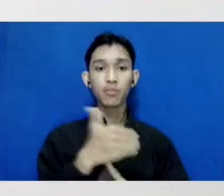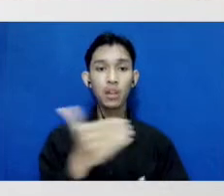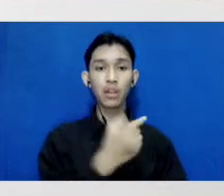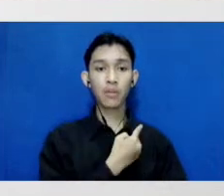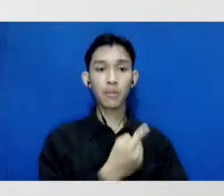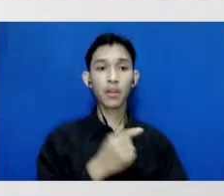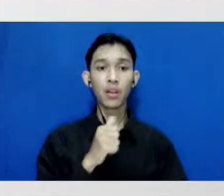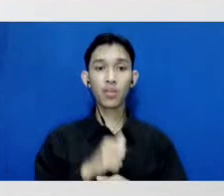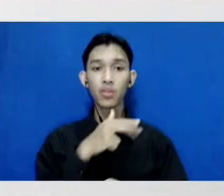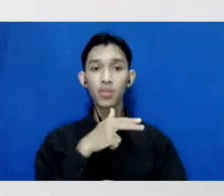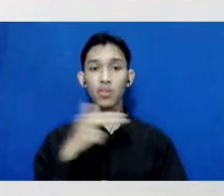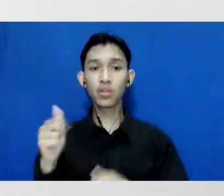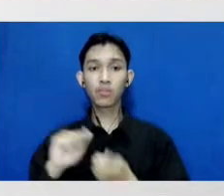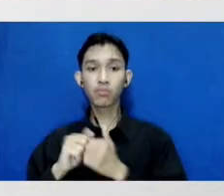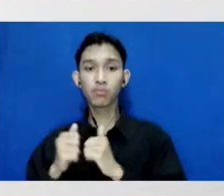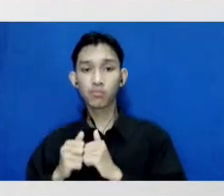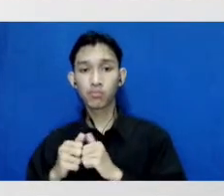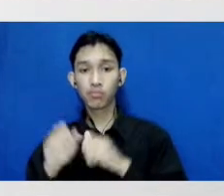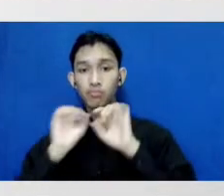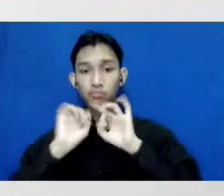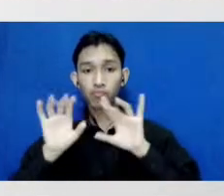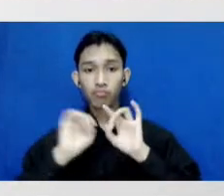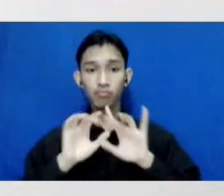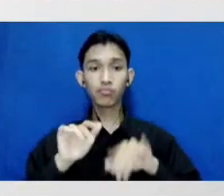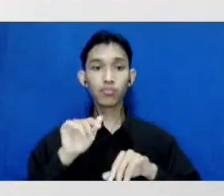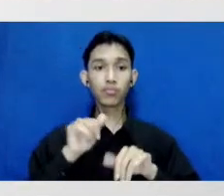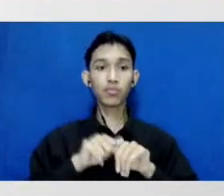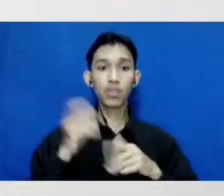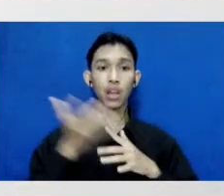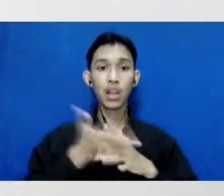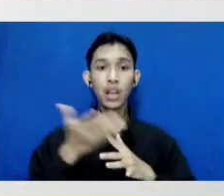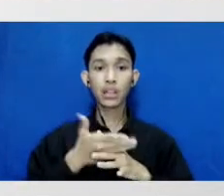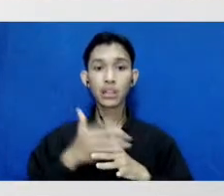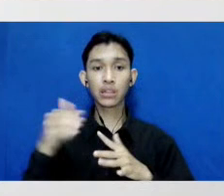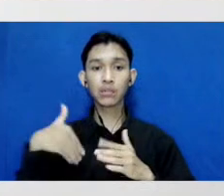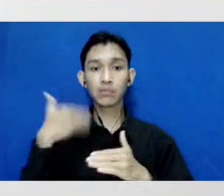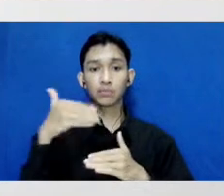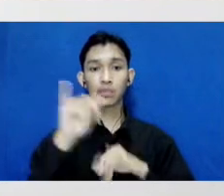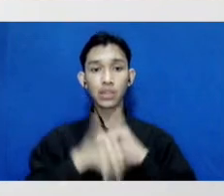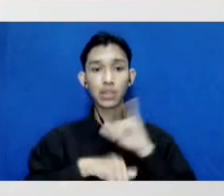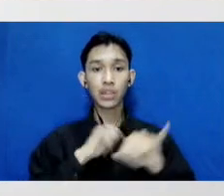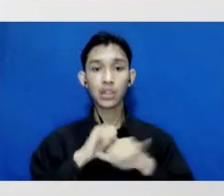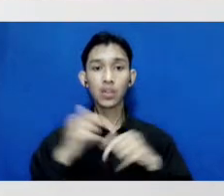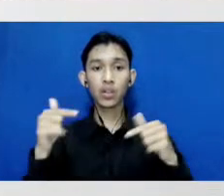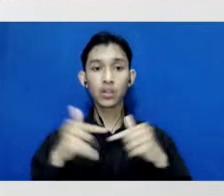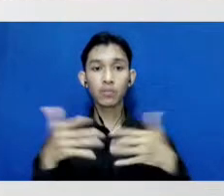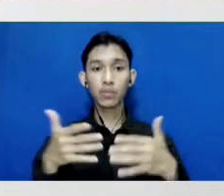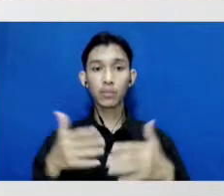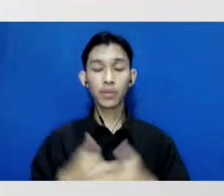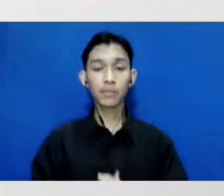internet connection and digital technology device. Kita bisa lanjut.